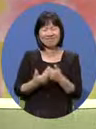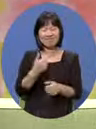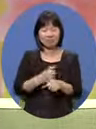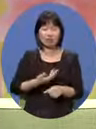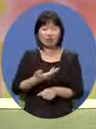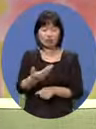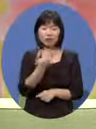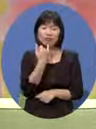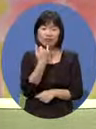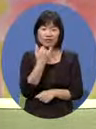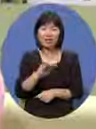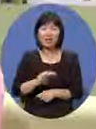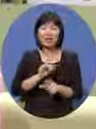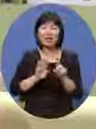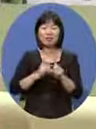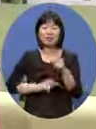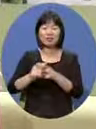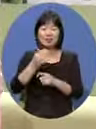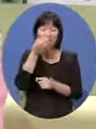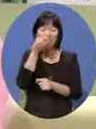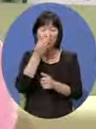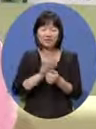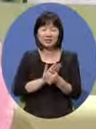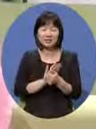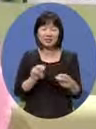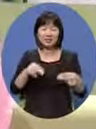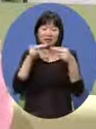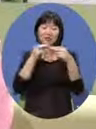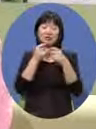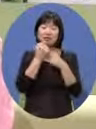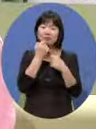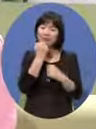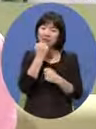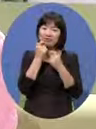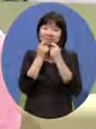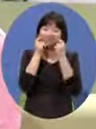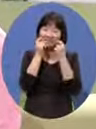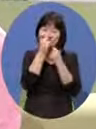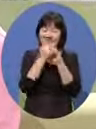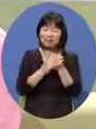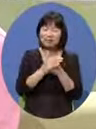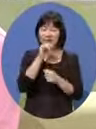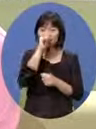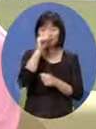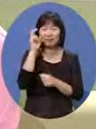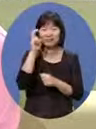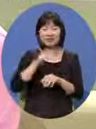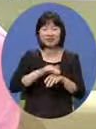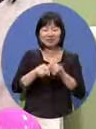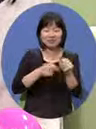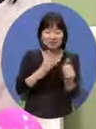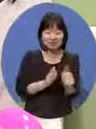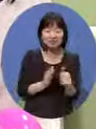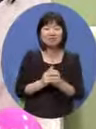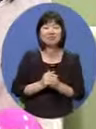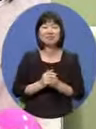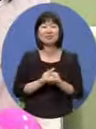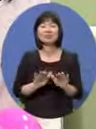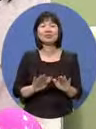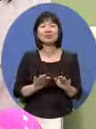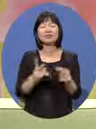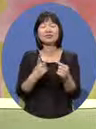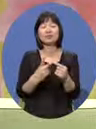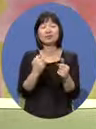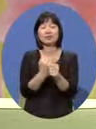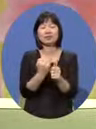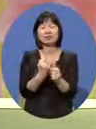어때요? 또 그러면서 한 번 더 봐주고 저렇게 서로 쳐다보고 웃는데. 네. 그거 너무 좋은 방법인 것 같아요. 네. 한번 실천해 보시기 바라겠어요. 자 이번 두